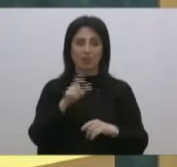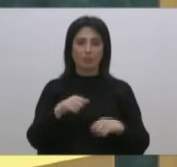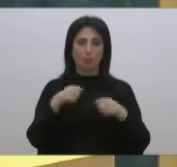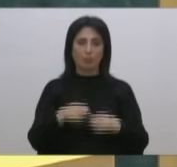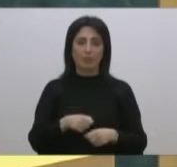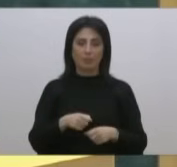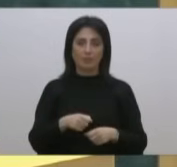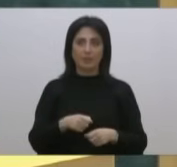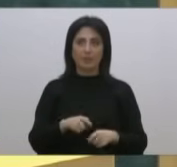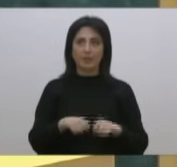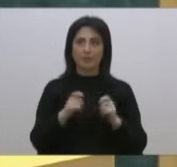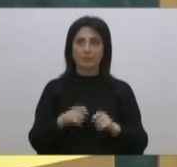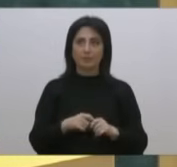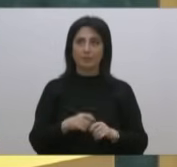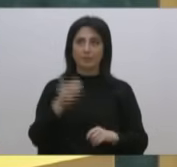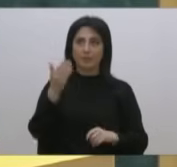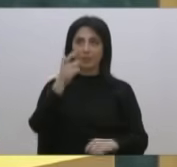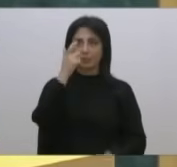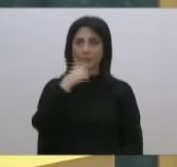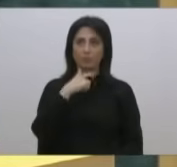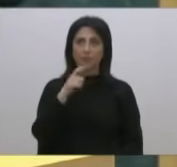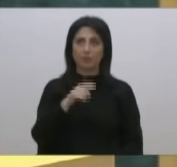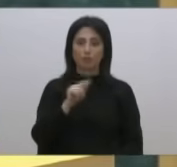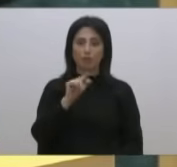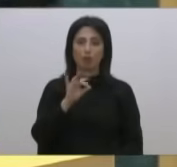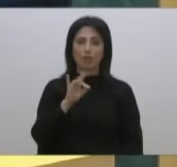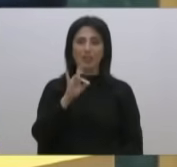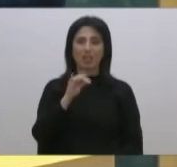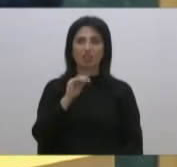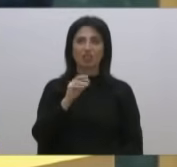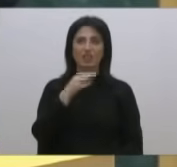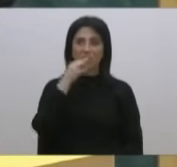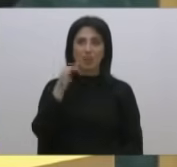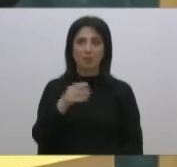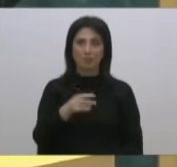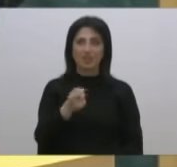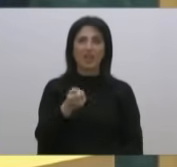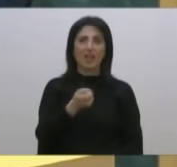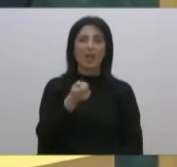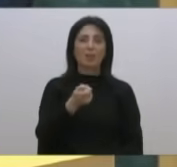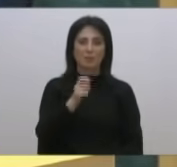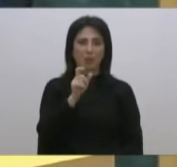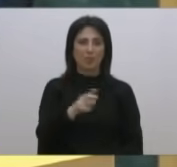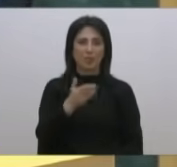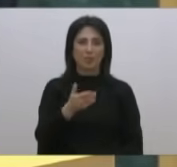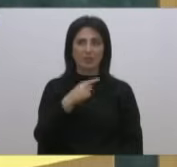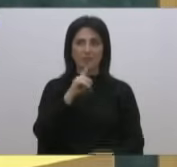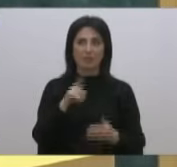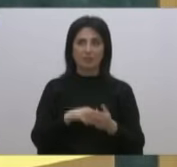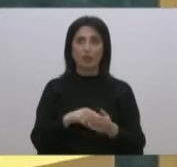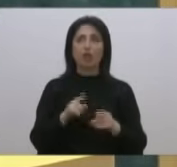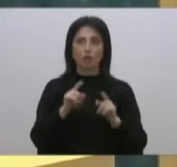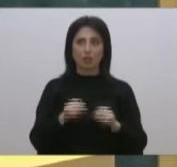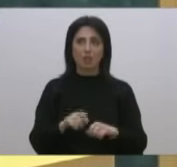mi-ai suplebebis, dar uevit. Ac baton tonica rijoa zisro gamo ehmaure. Ho elementaule, adamianuri s-a kithia,